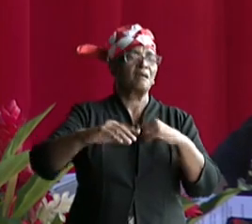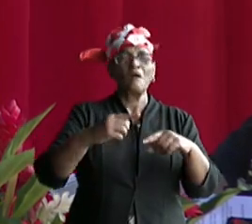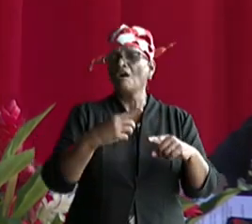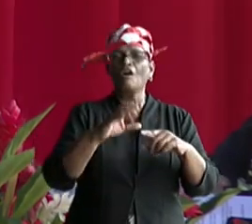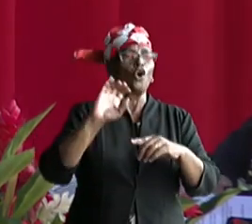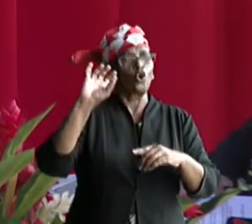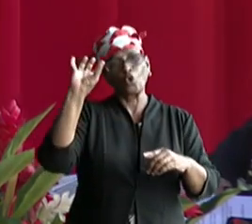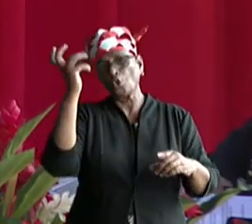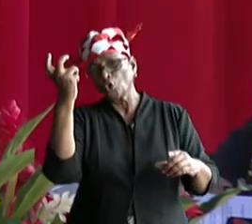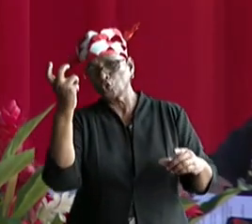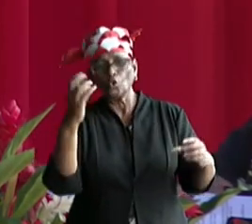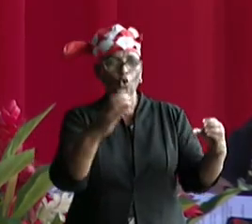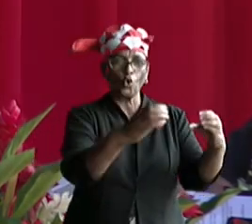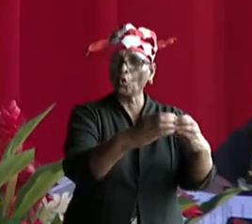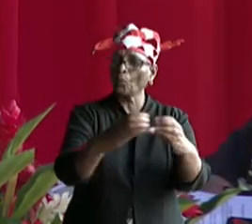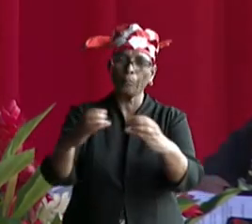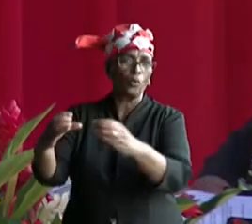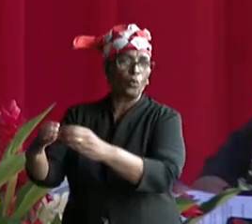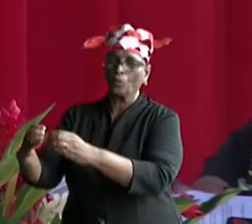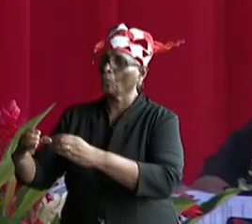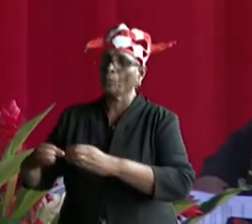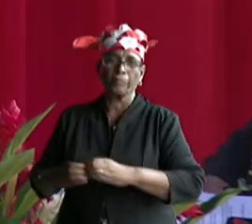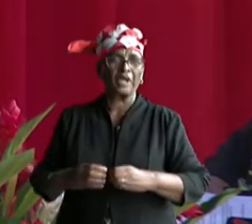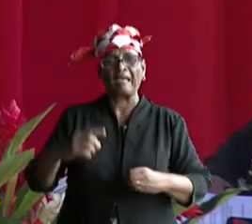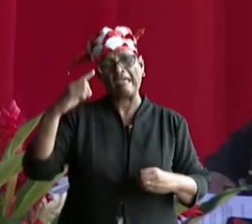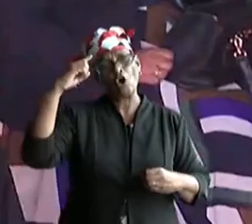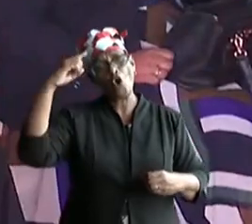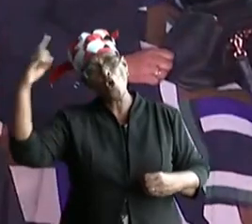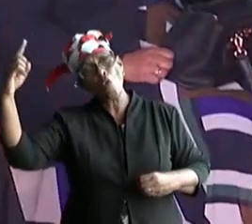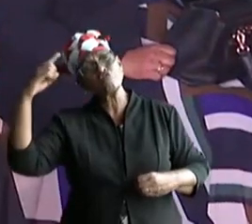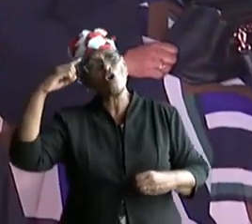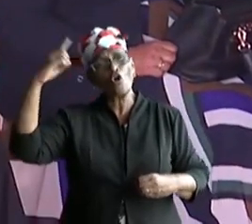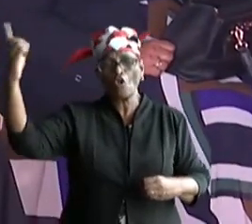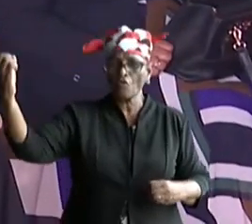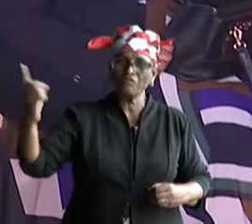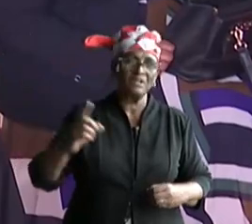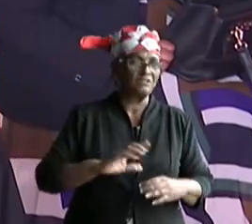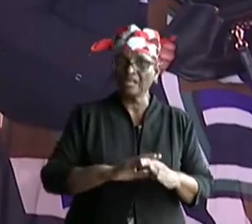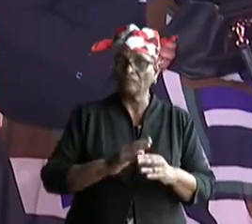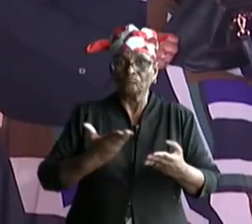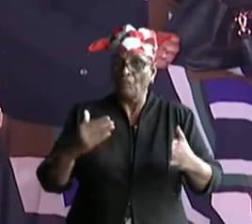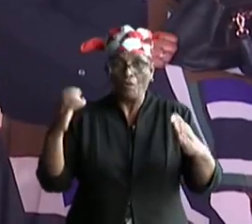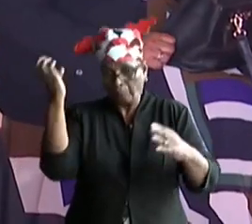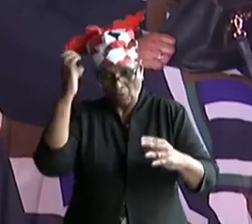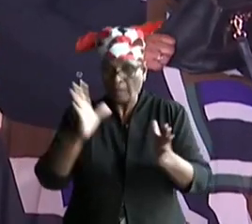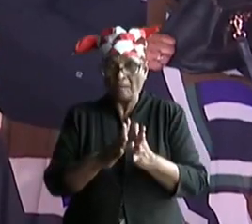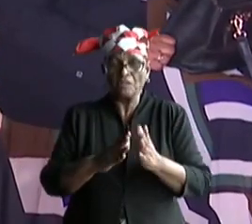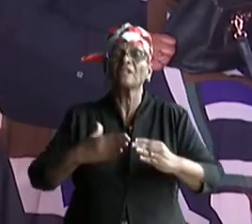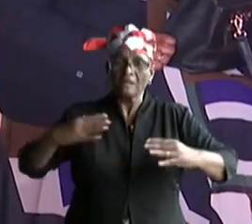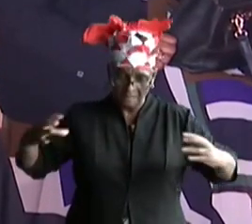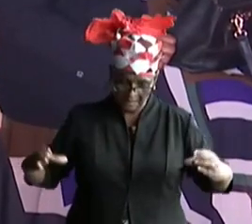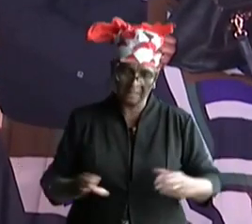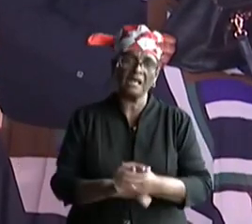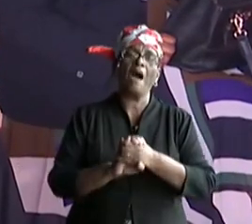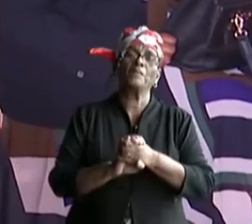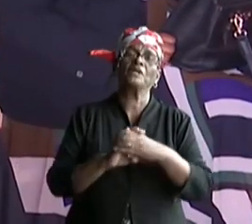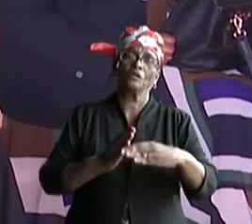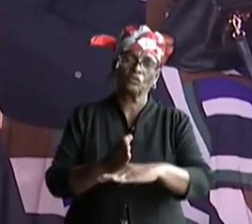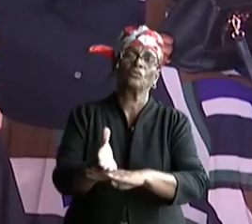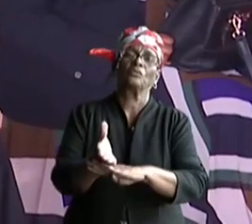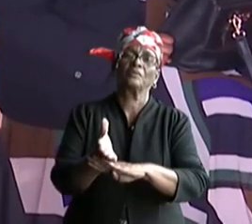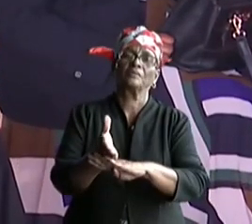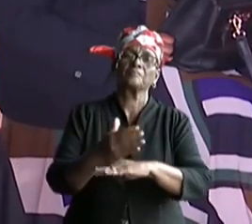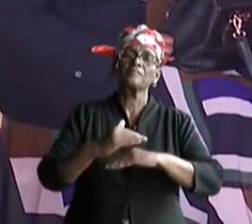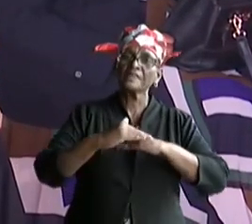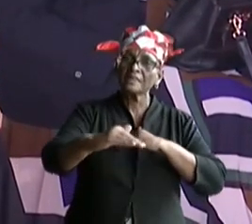etnische, culturele en religieuze diversiteit geen stap in de weg is. Het land